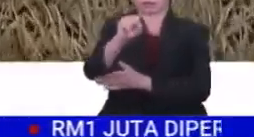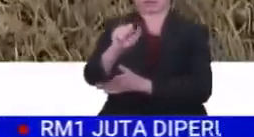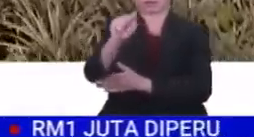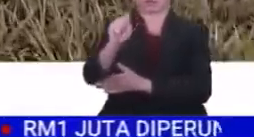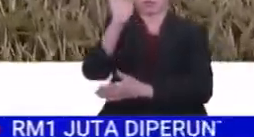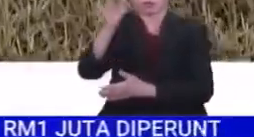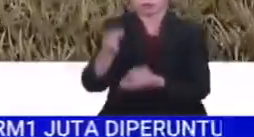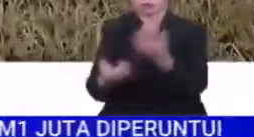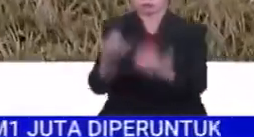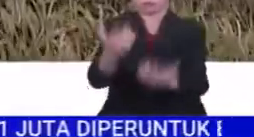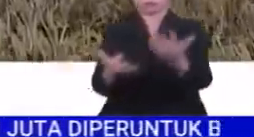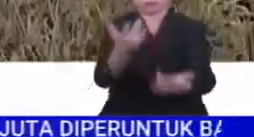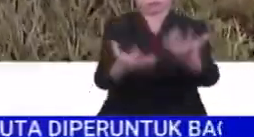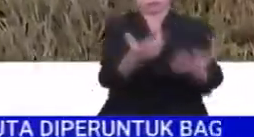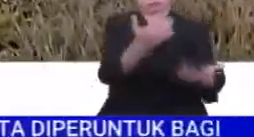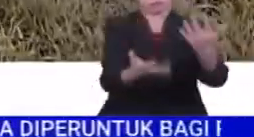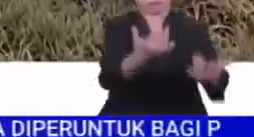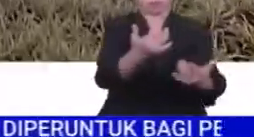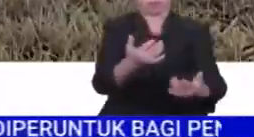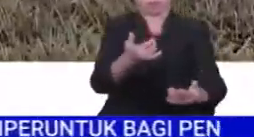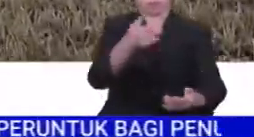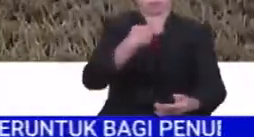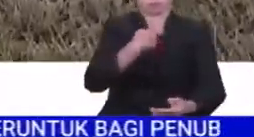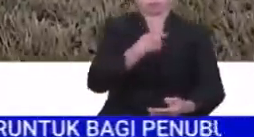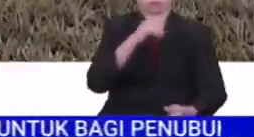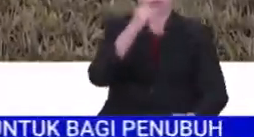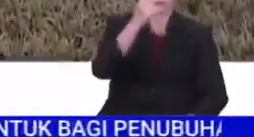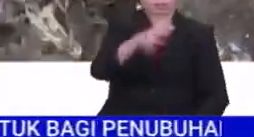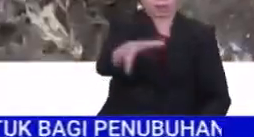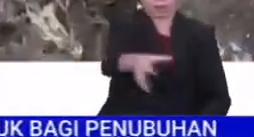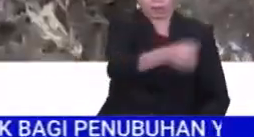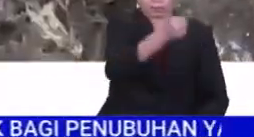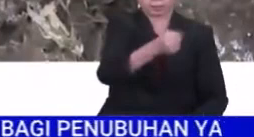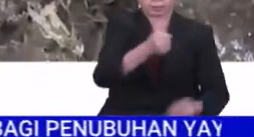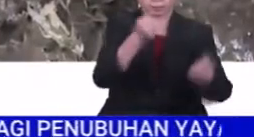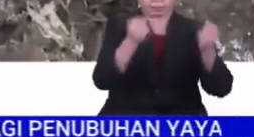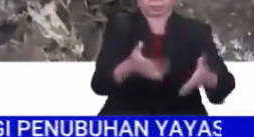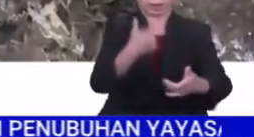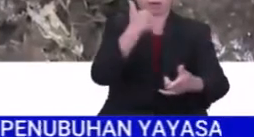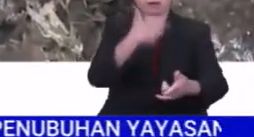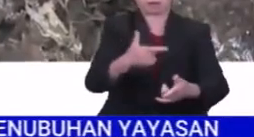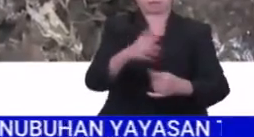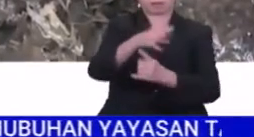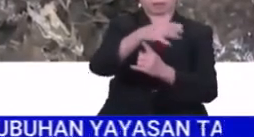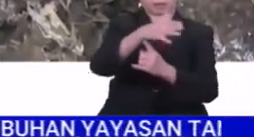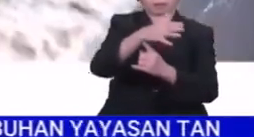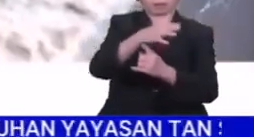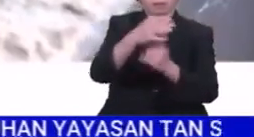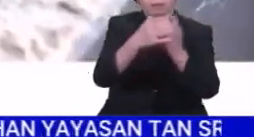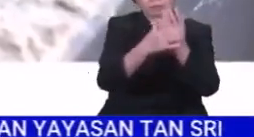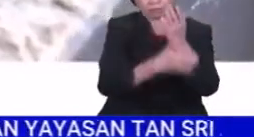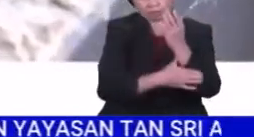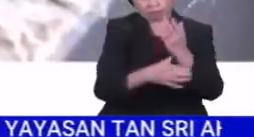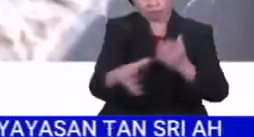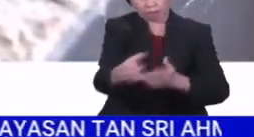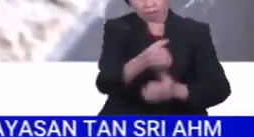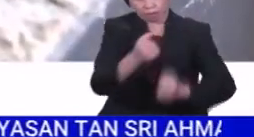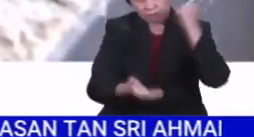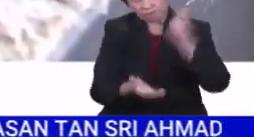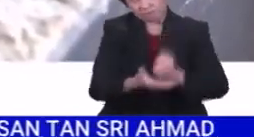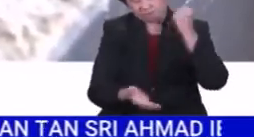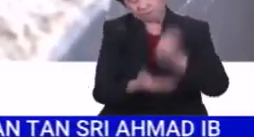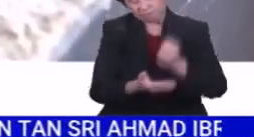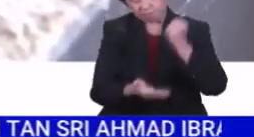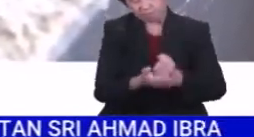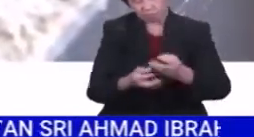lamanya untuk kena baru selalu Oke kita ambil kaos bekas-bekas tanaman yang lebih dari peredam batangnya untuk kita proses hancurkan